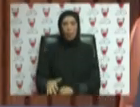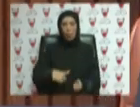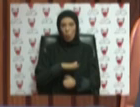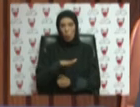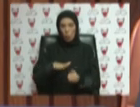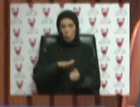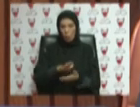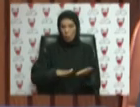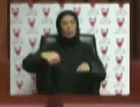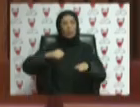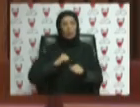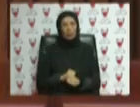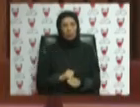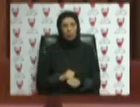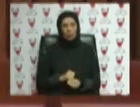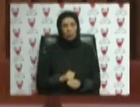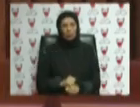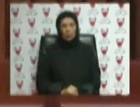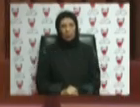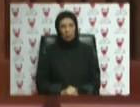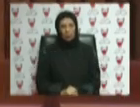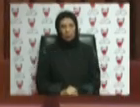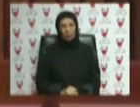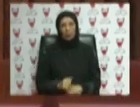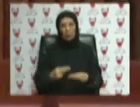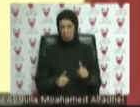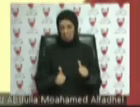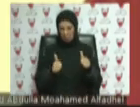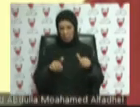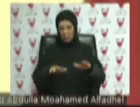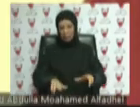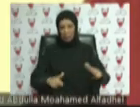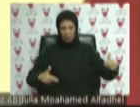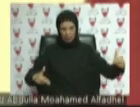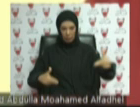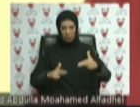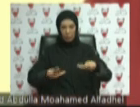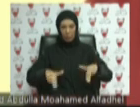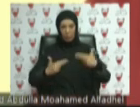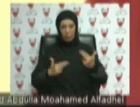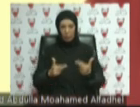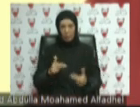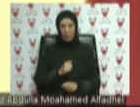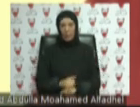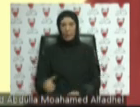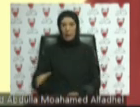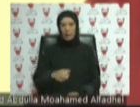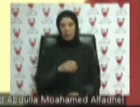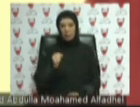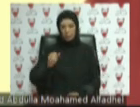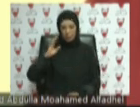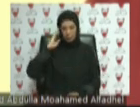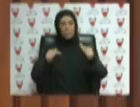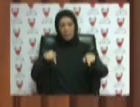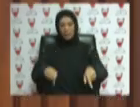كانت ناجحة بكل المقاييس من حيث مناقشة المشاريع القوانين التي كانت مطروحة للنقاش، وأيضا